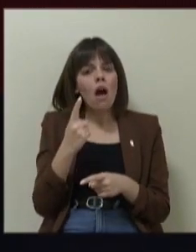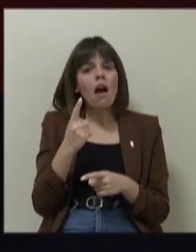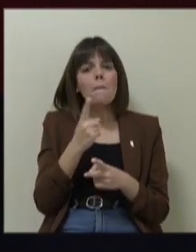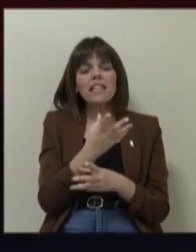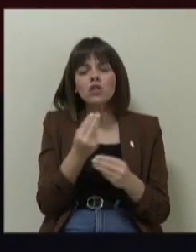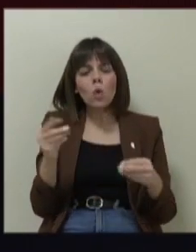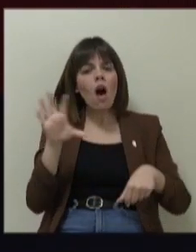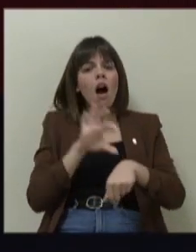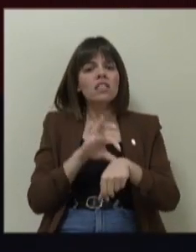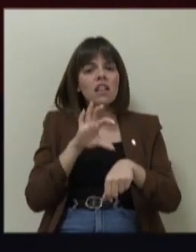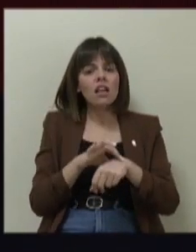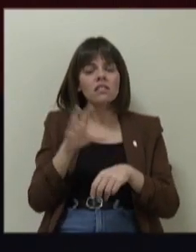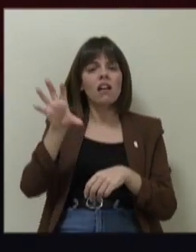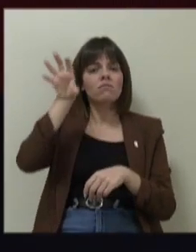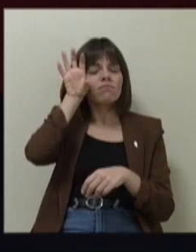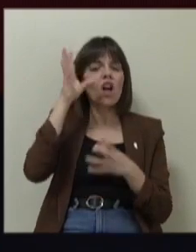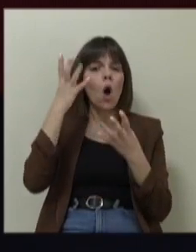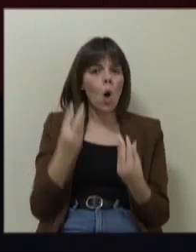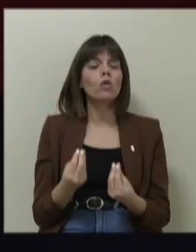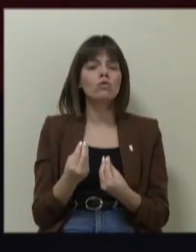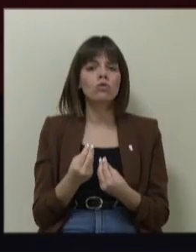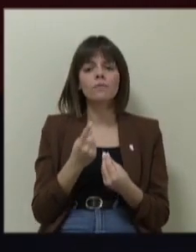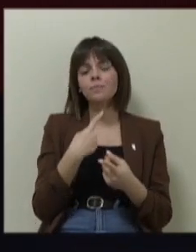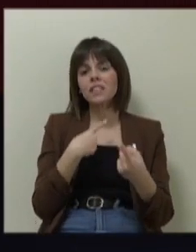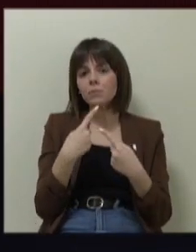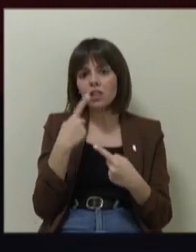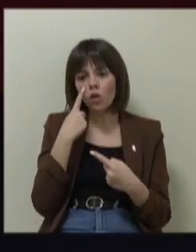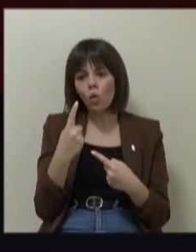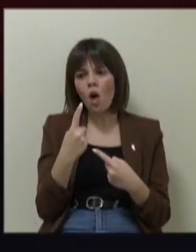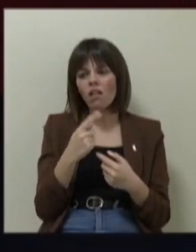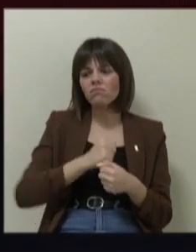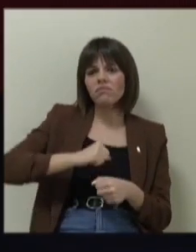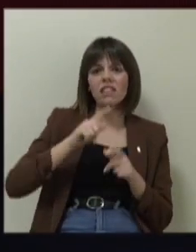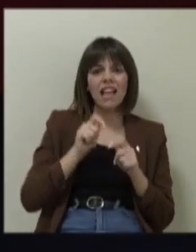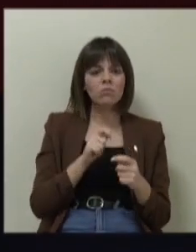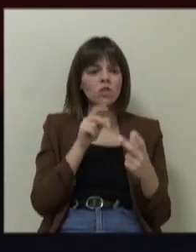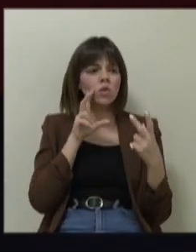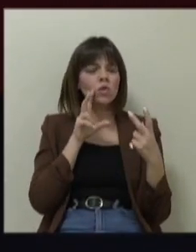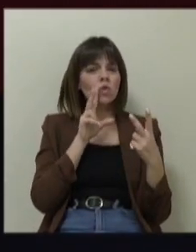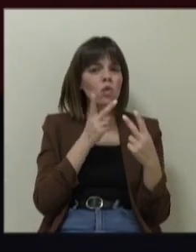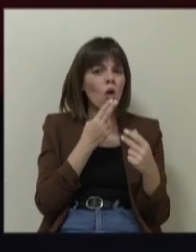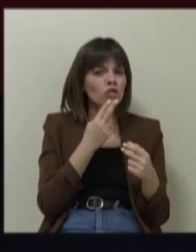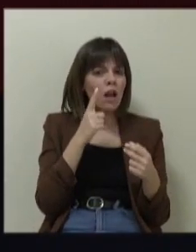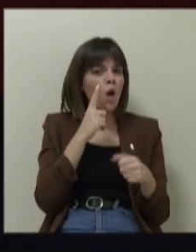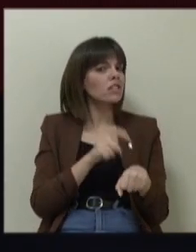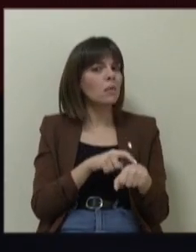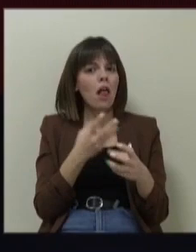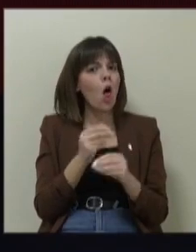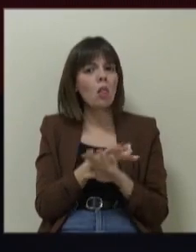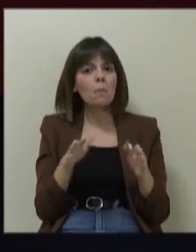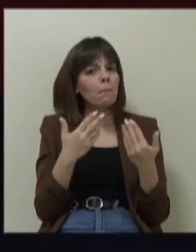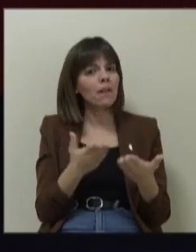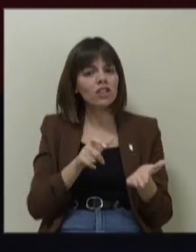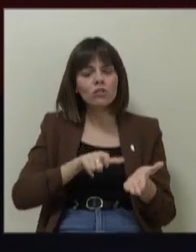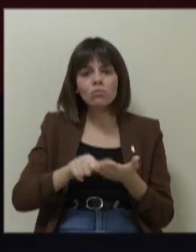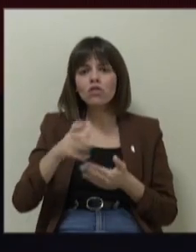birçok hastalığı, derdi taşımak zorunda kaldığı, birbirlerini ötekileştirdiği, birbirlerine konuşmaya dahi vakit ayıramadığı ve